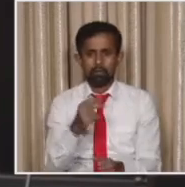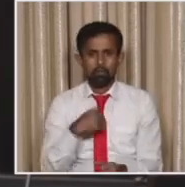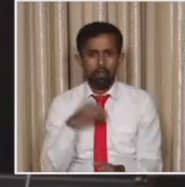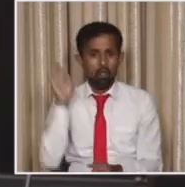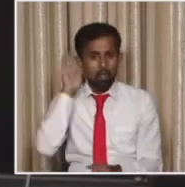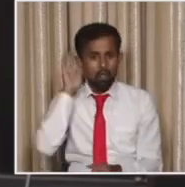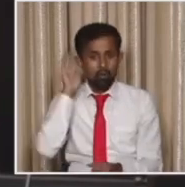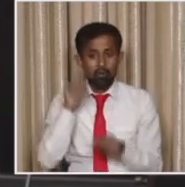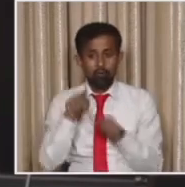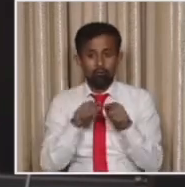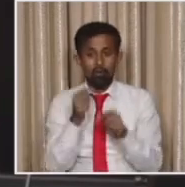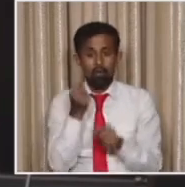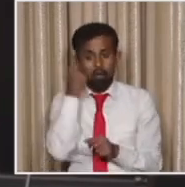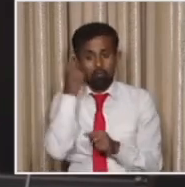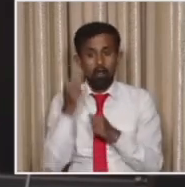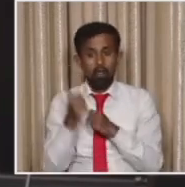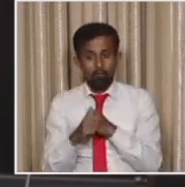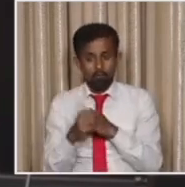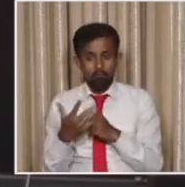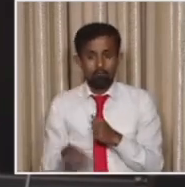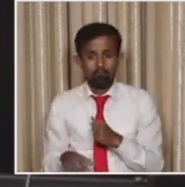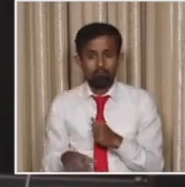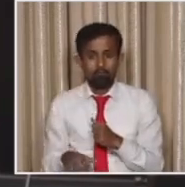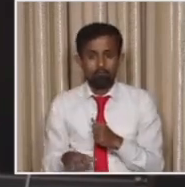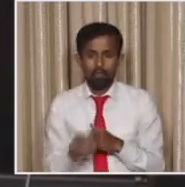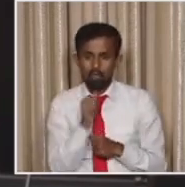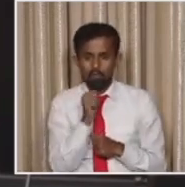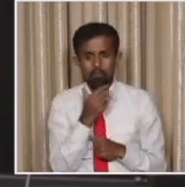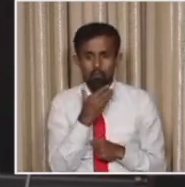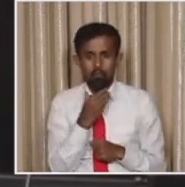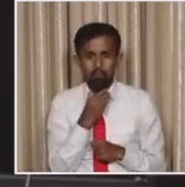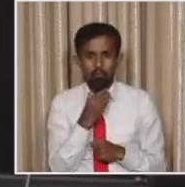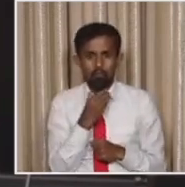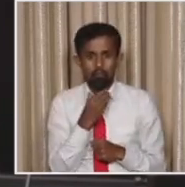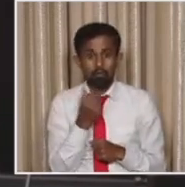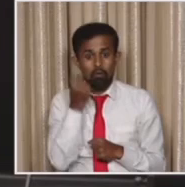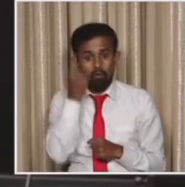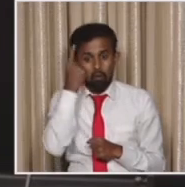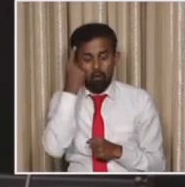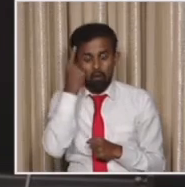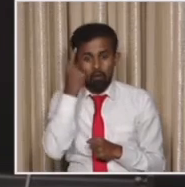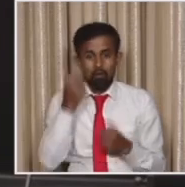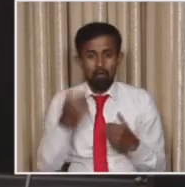ඒතර එහෙම මතයක් ඇති වෙලා තියෙනවා. ඇත්තට හෝ බොරුවට. හැබැයි ඒ මතේ